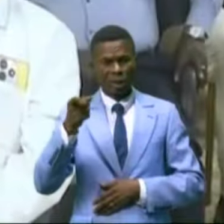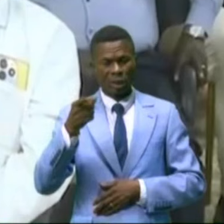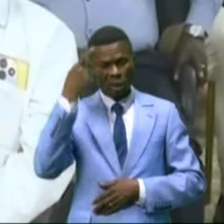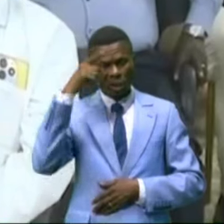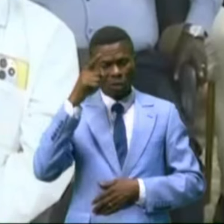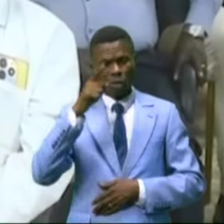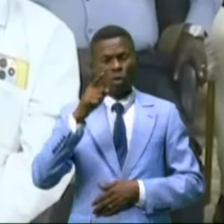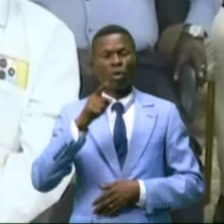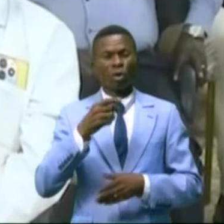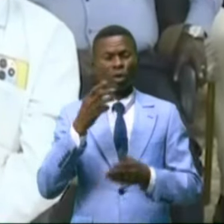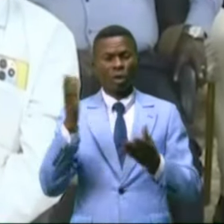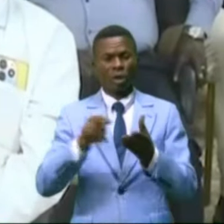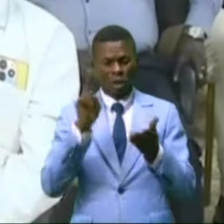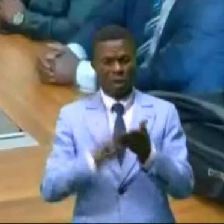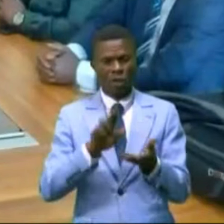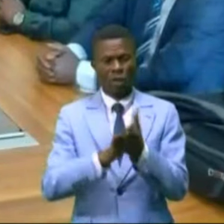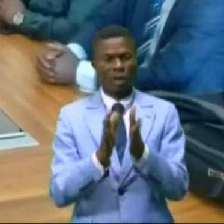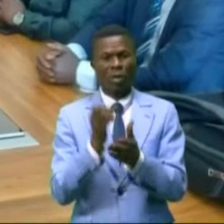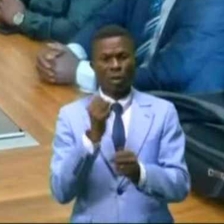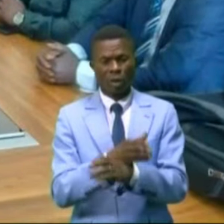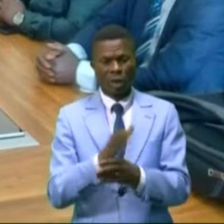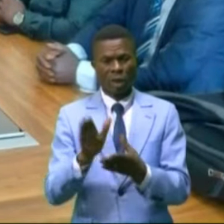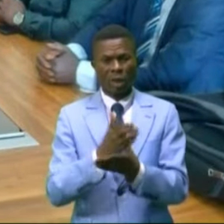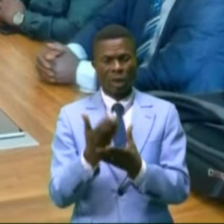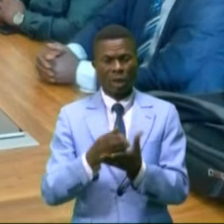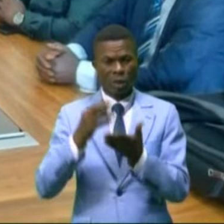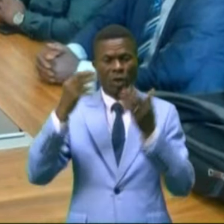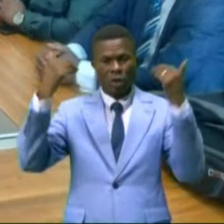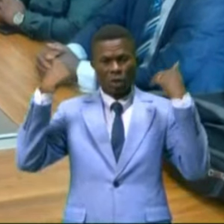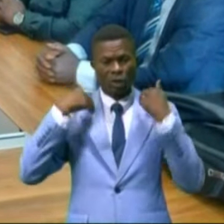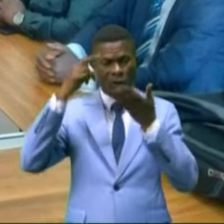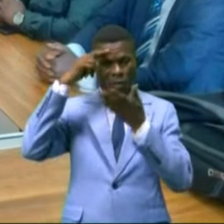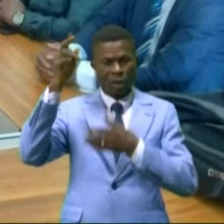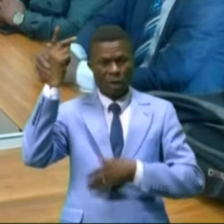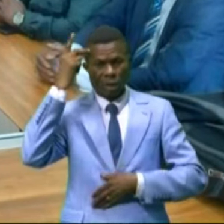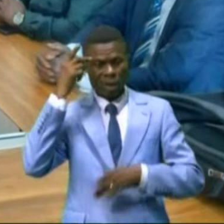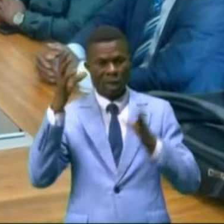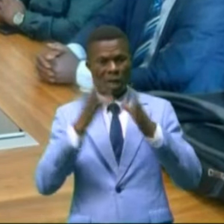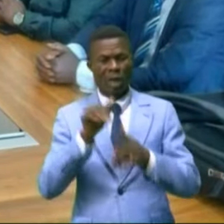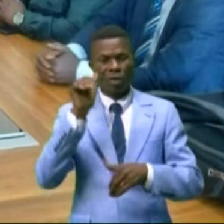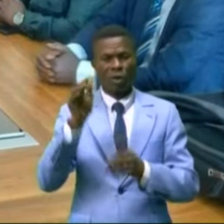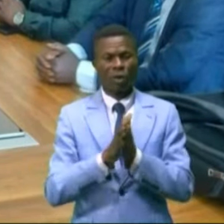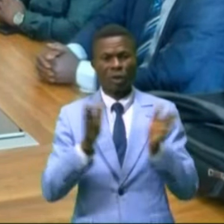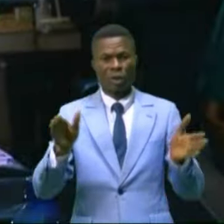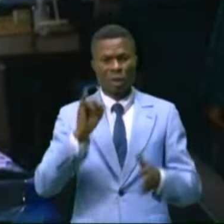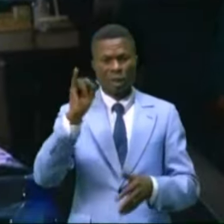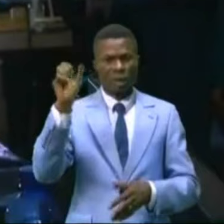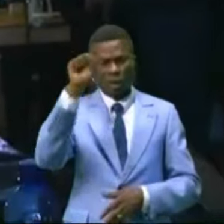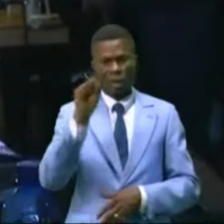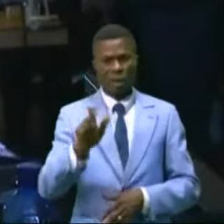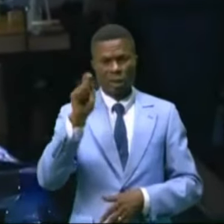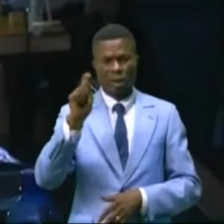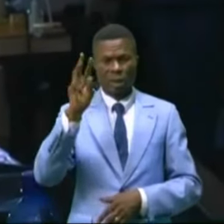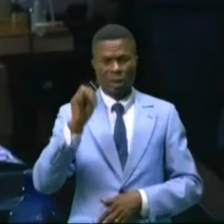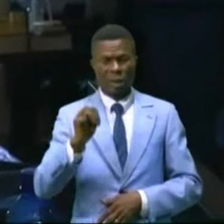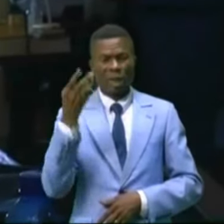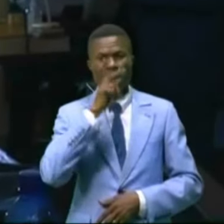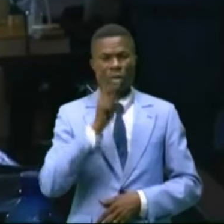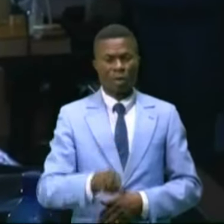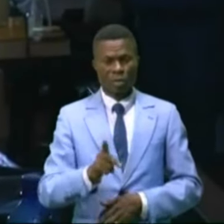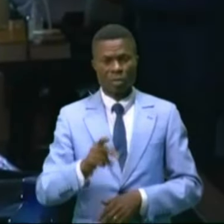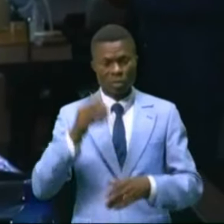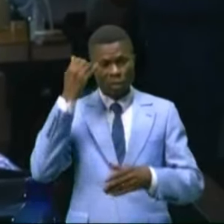la concrétisation du contrat signé entre le recteur de l'Unikin et le DG de toujours dans son